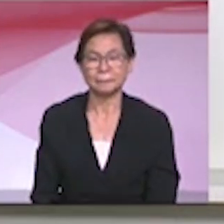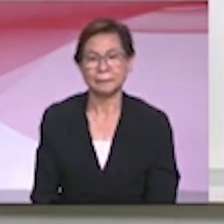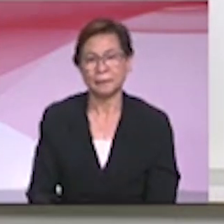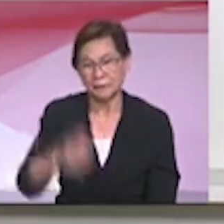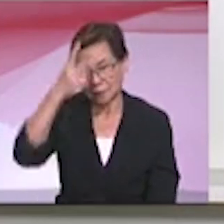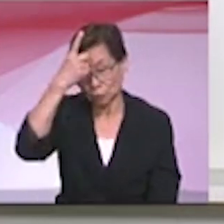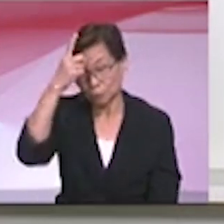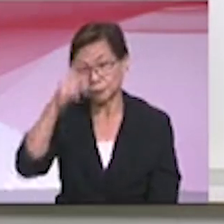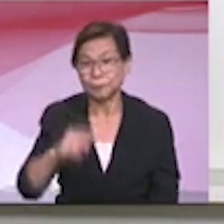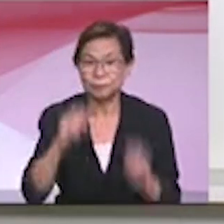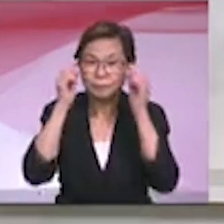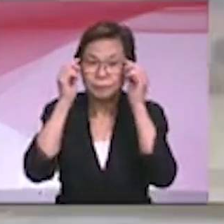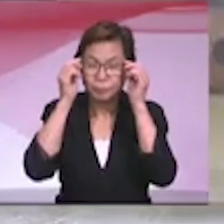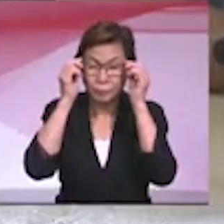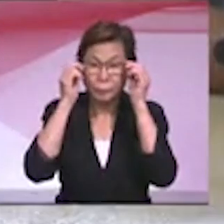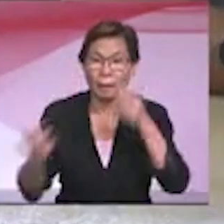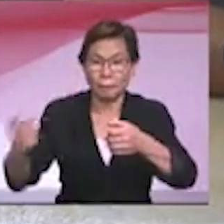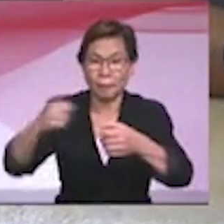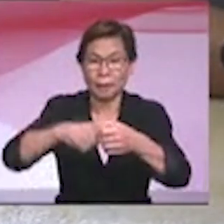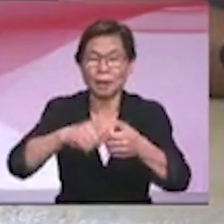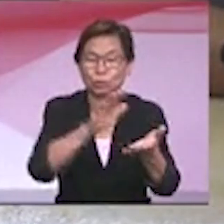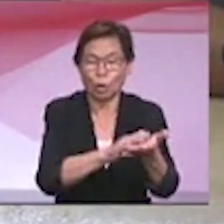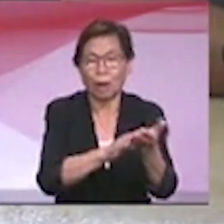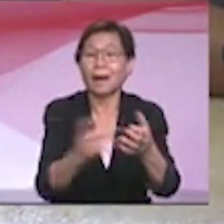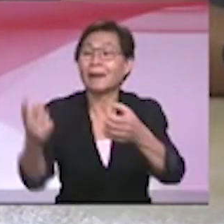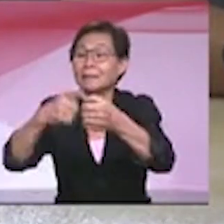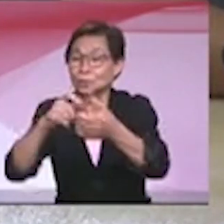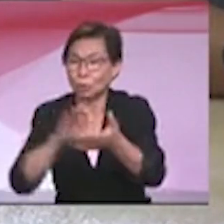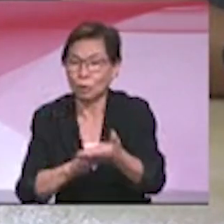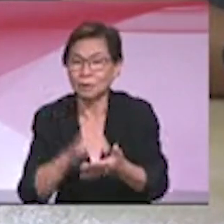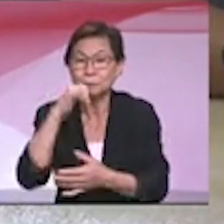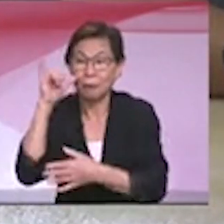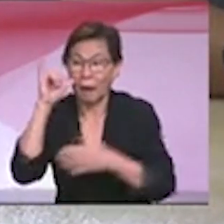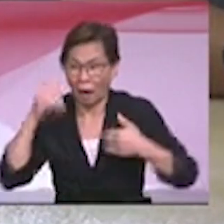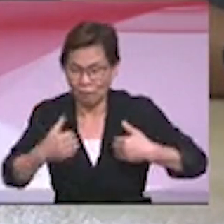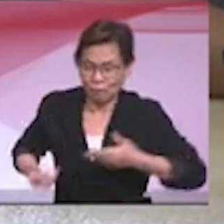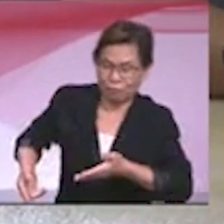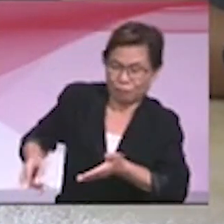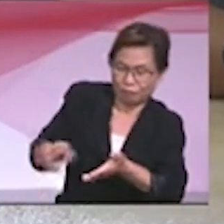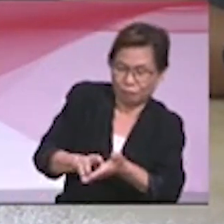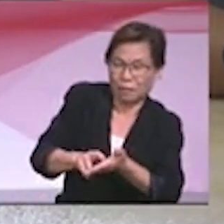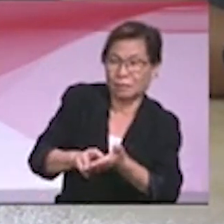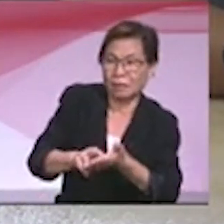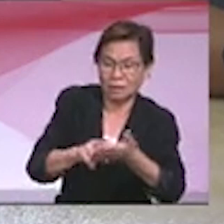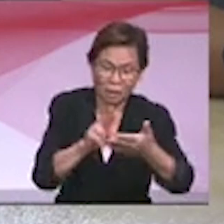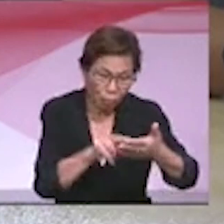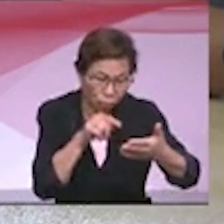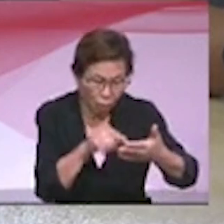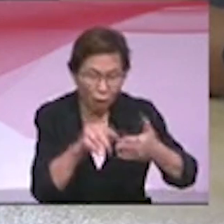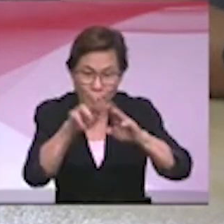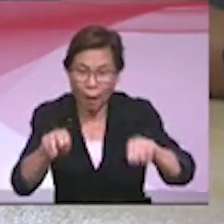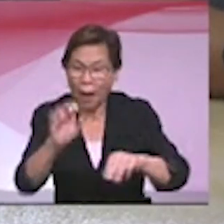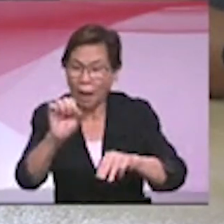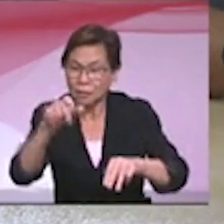Datuk Seri, ini berkenaan dengan sekolah juga. Semalam ada laporan yang mengatakan bahawa